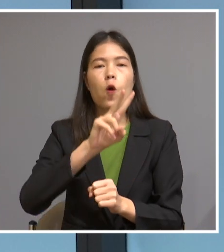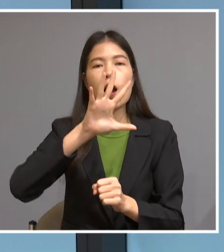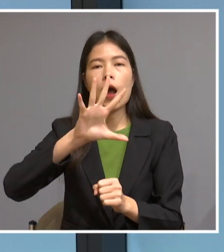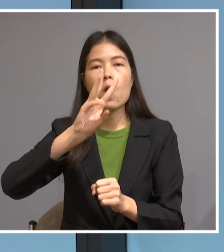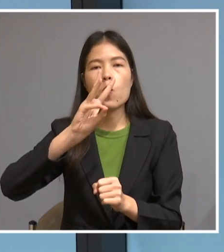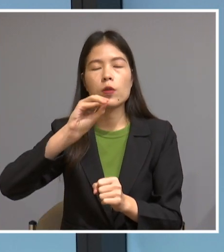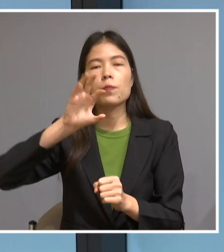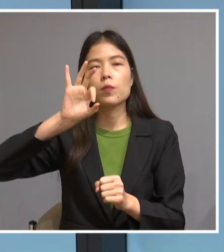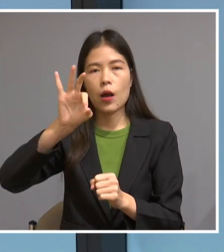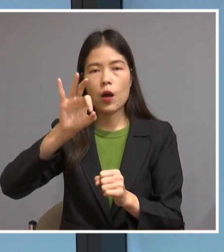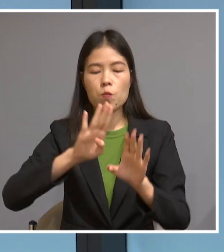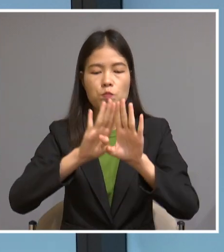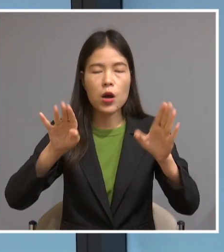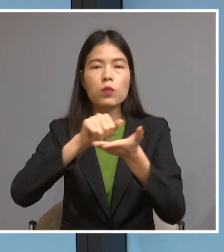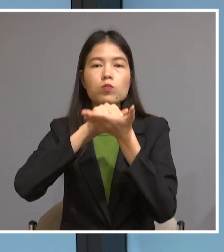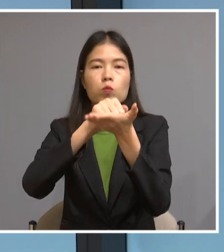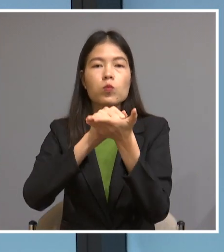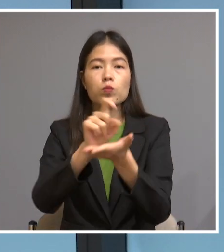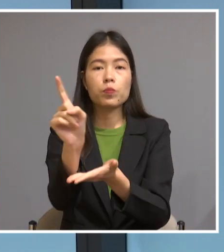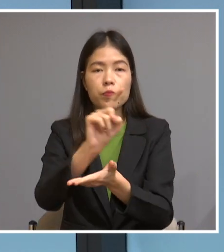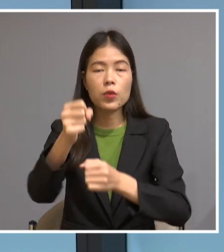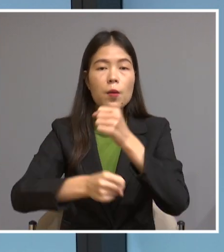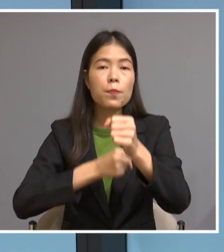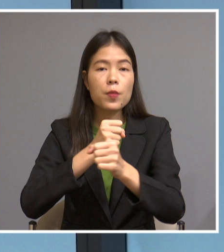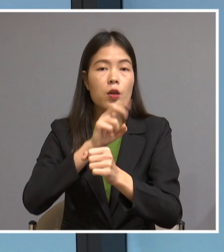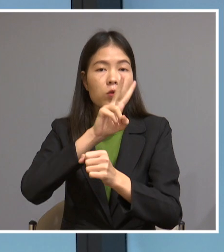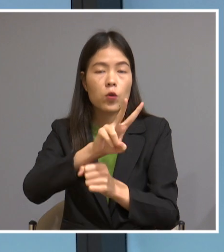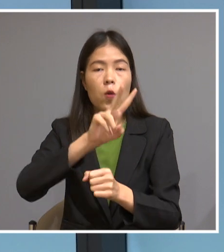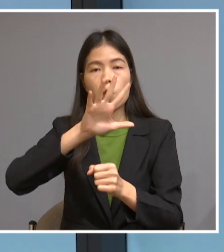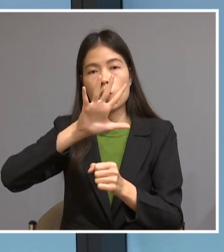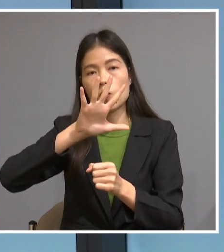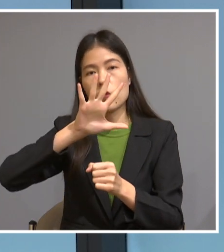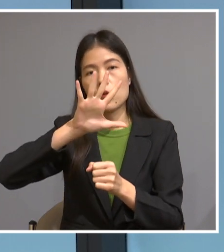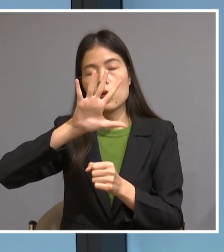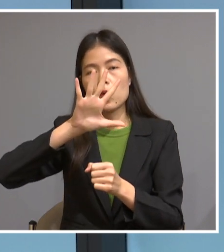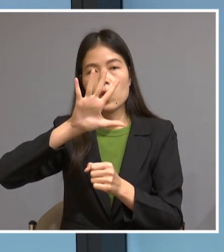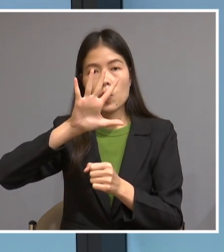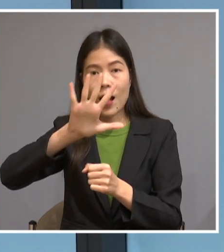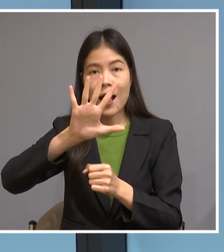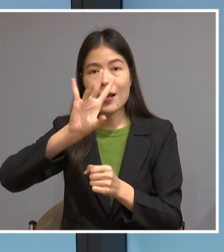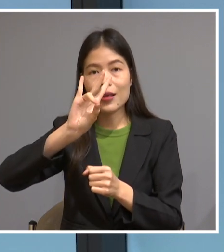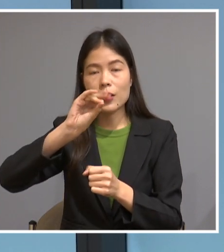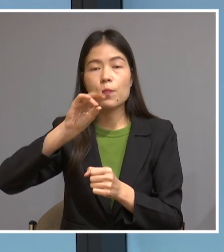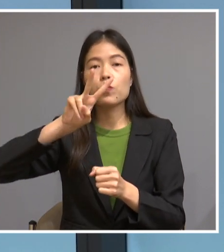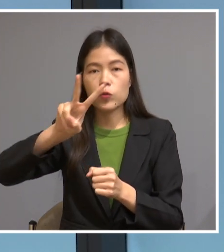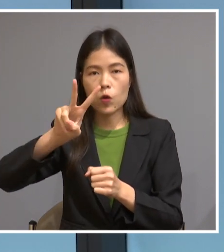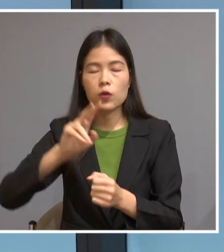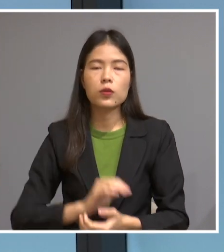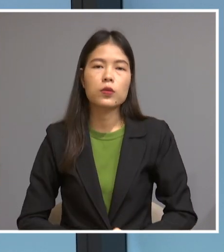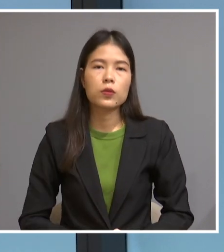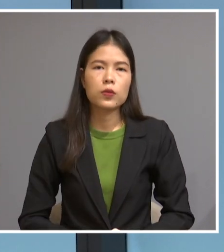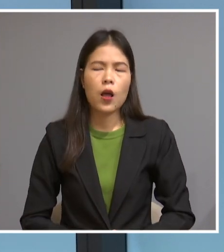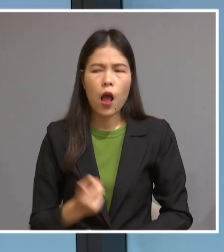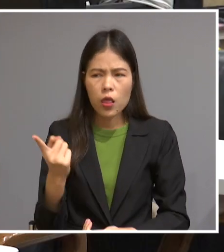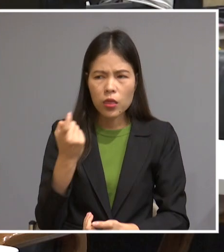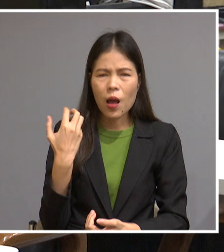็จะเปิดให้บริการได้ในปี 2,572ส่นที่ท่านถามวจะมี